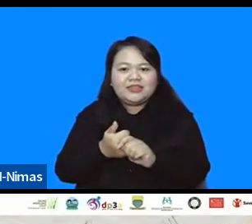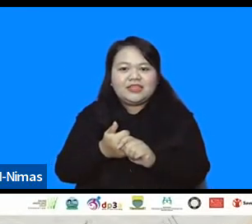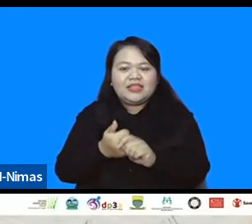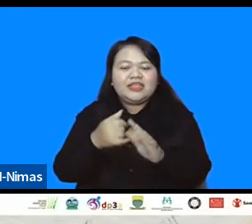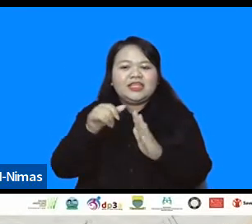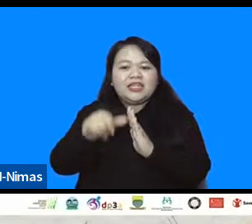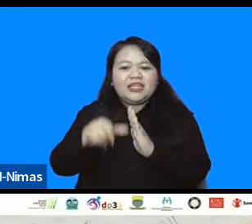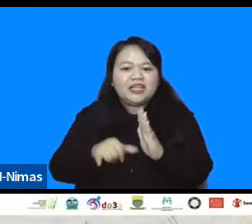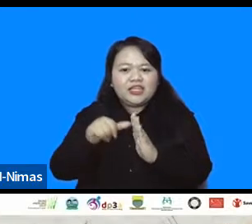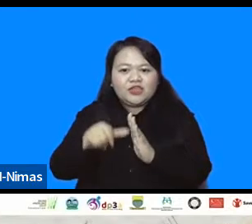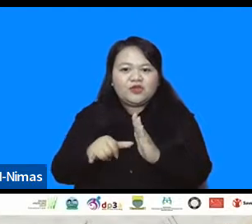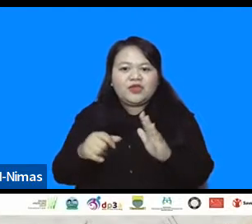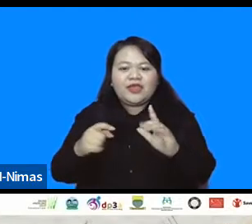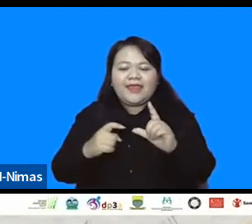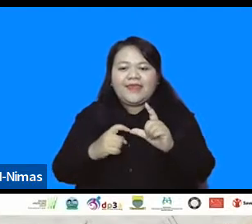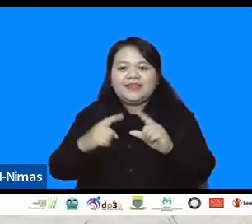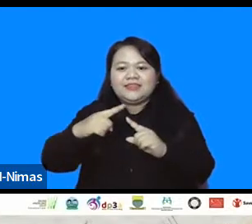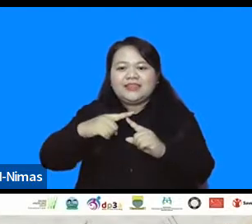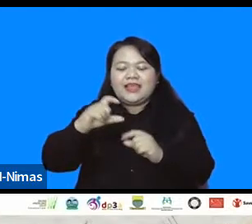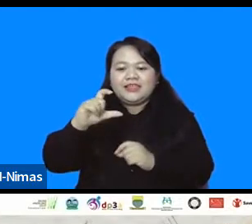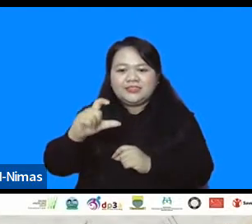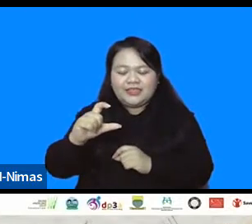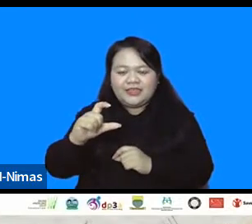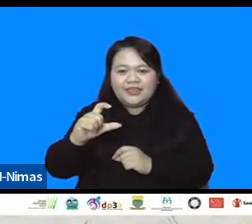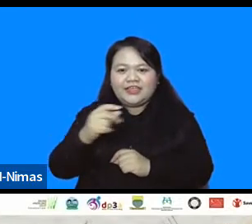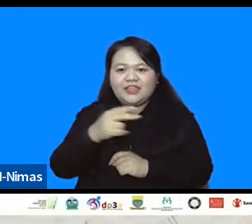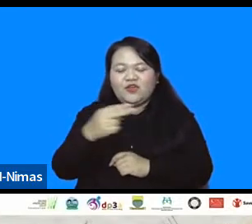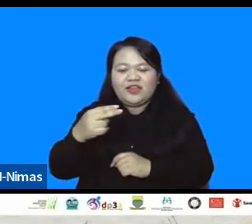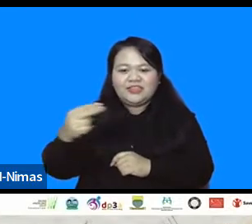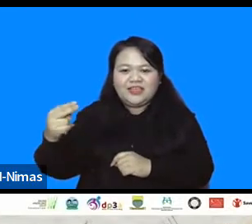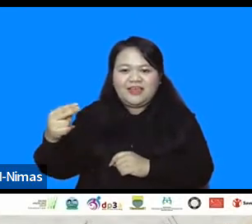YouTube Save the Children Indonesia.